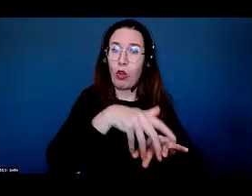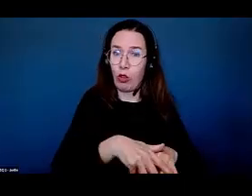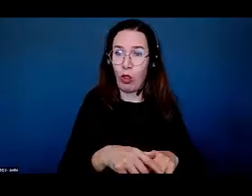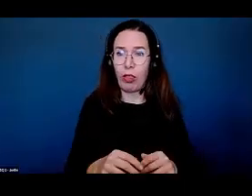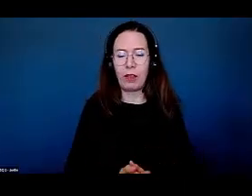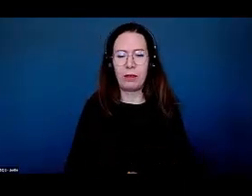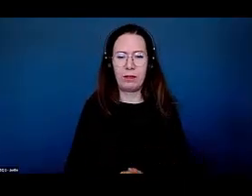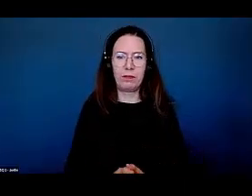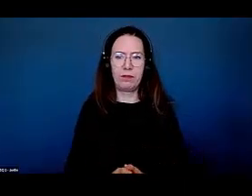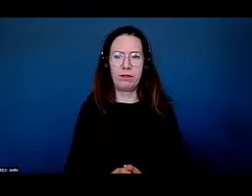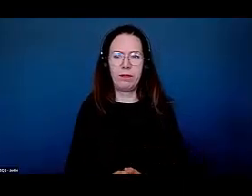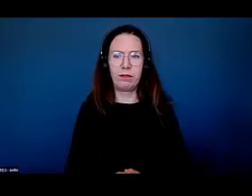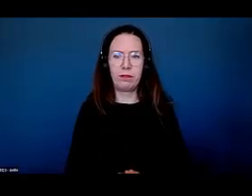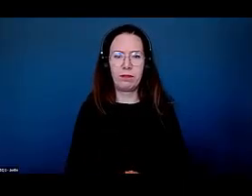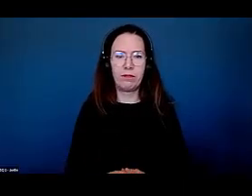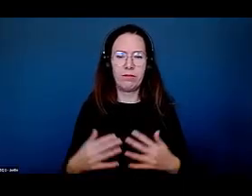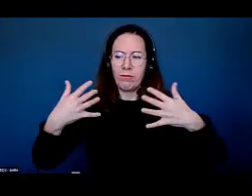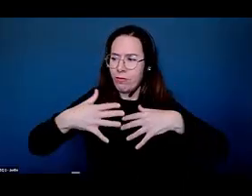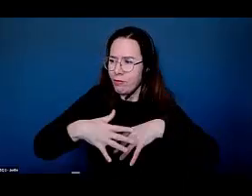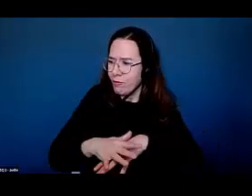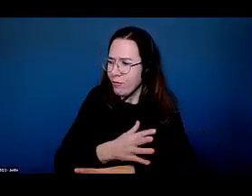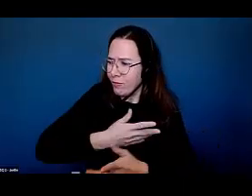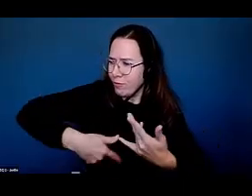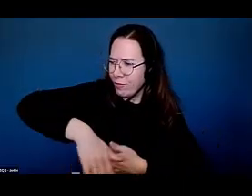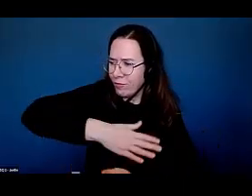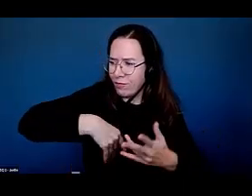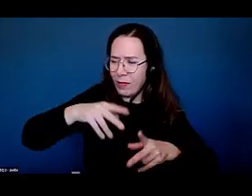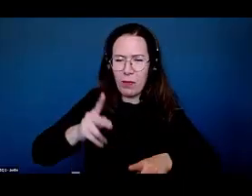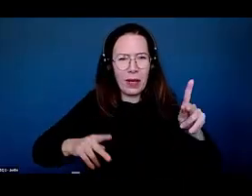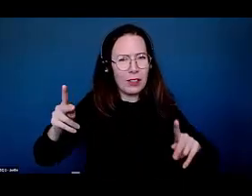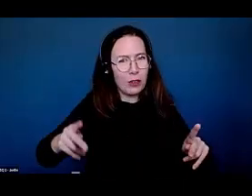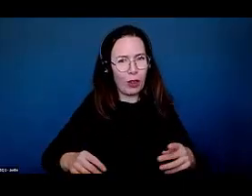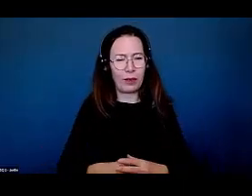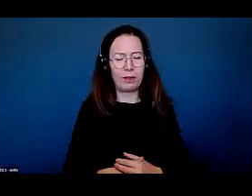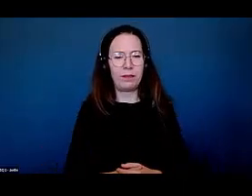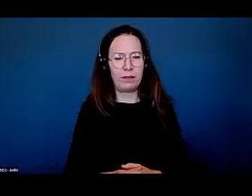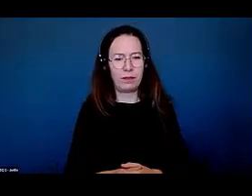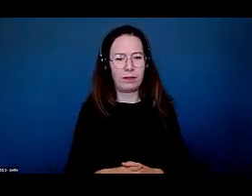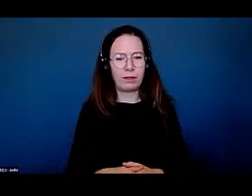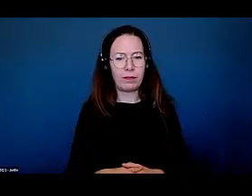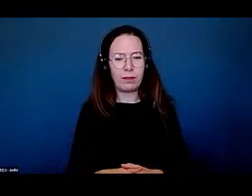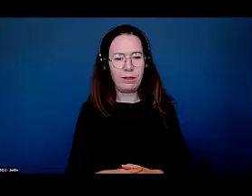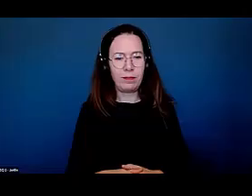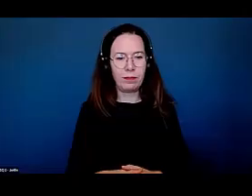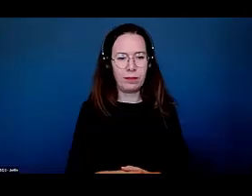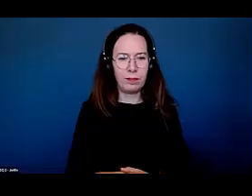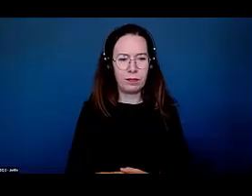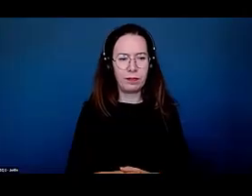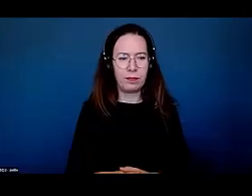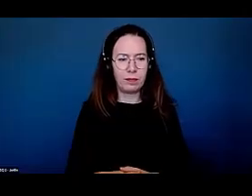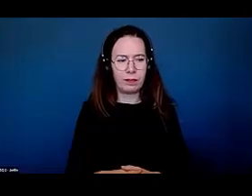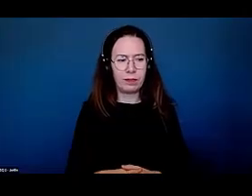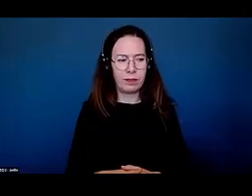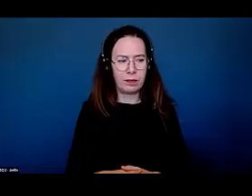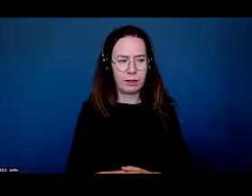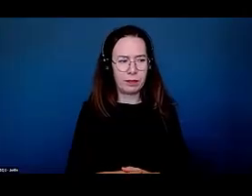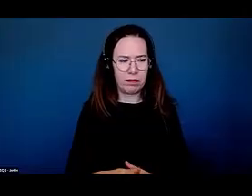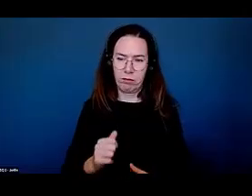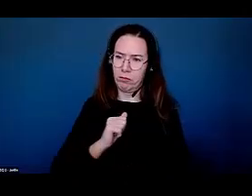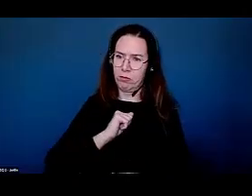non autochtones. Nous sommes un mélange de personnes et je suis